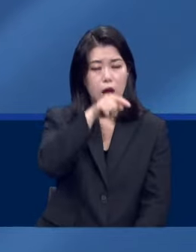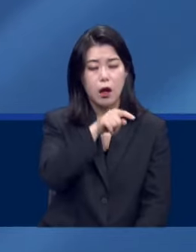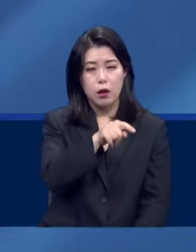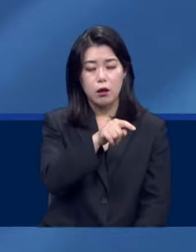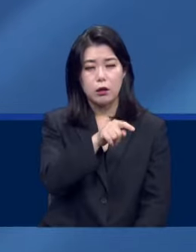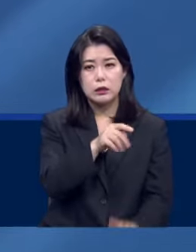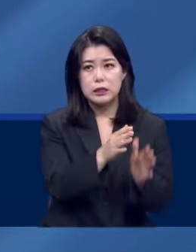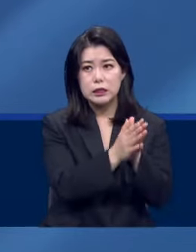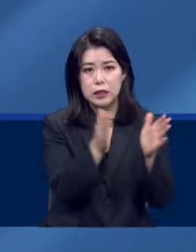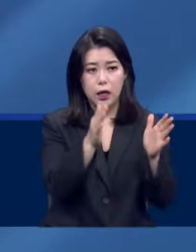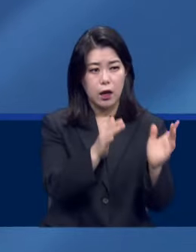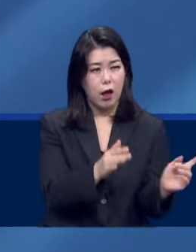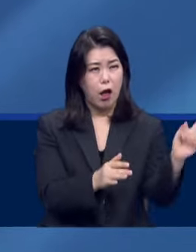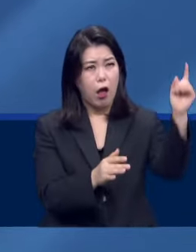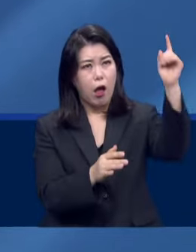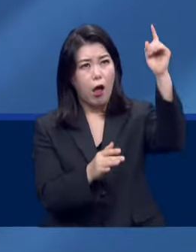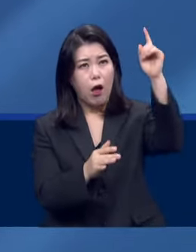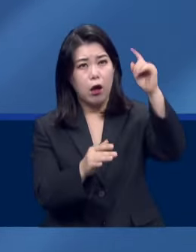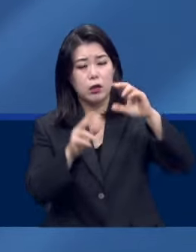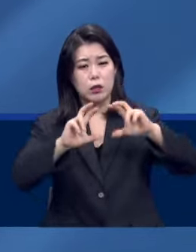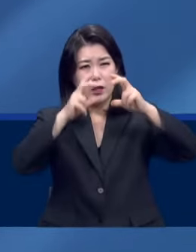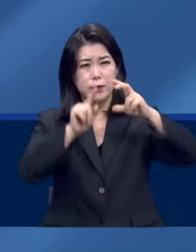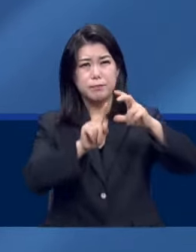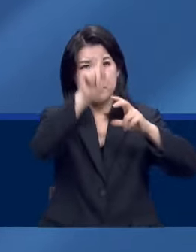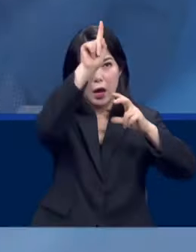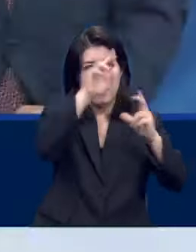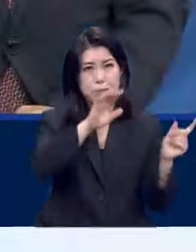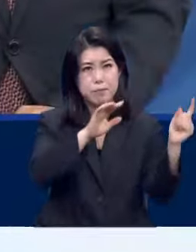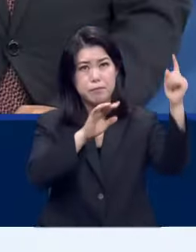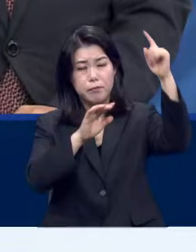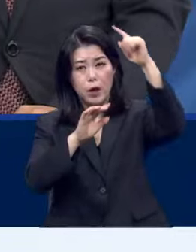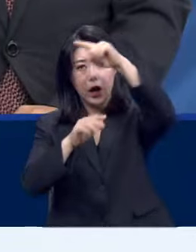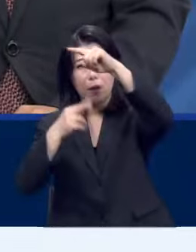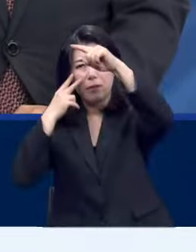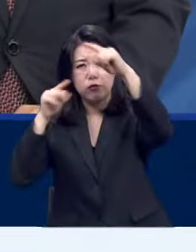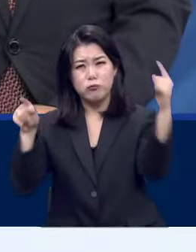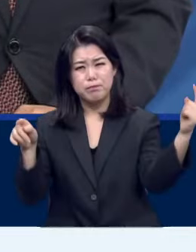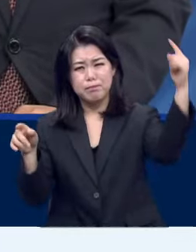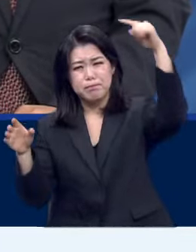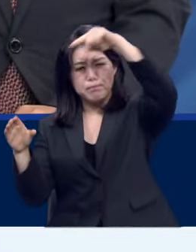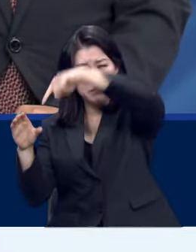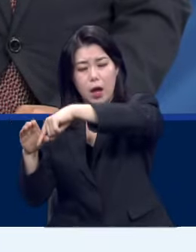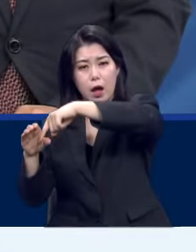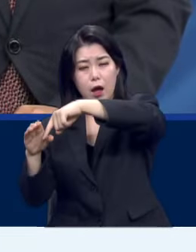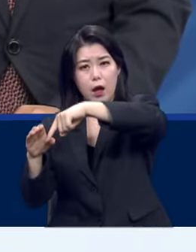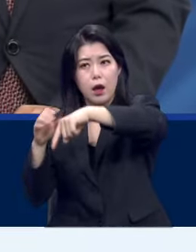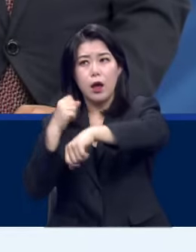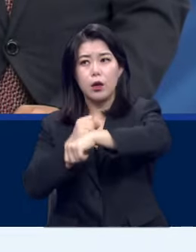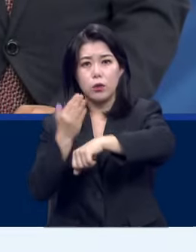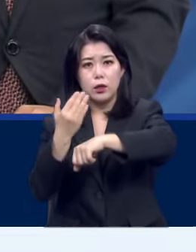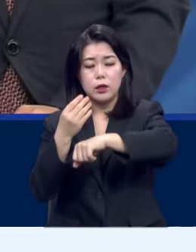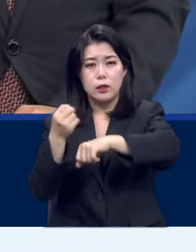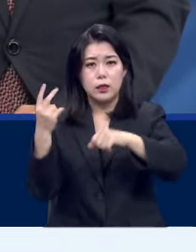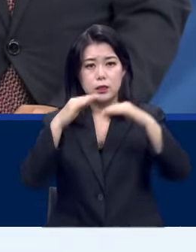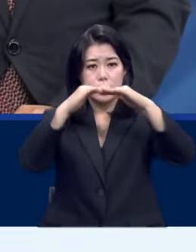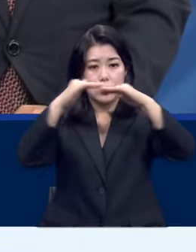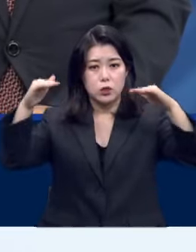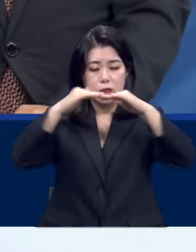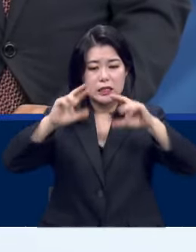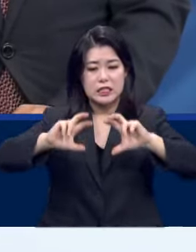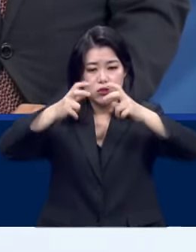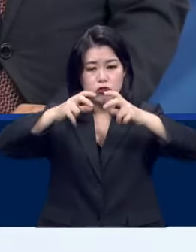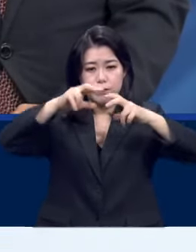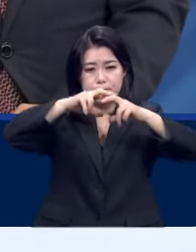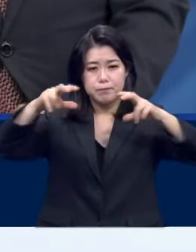만약 했을 때 대기권을 뚫고 나갔다가 다시 들어와서 미국 본토를 정확하게 때려야 되는 거잖아요 그 대기권 재진입 기술이 그동안 북한이 약간